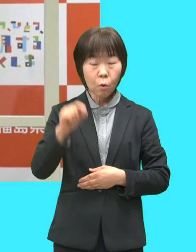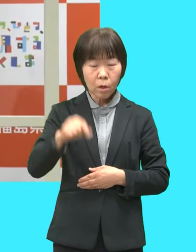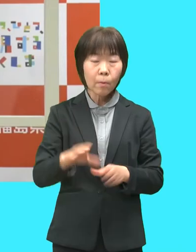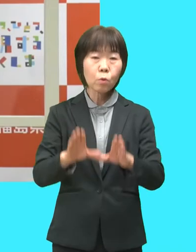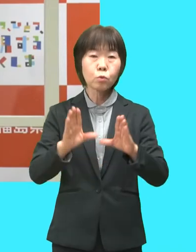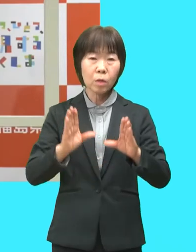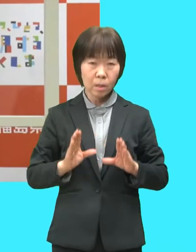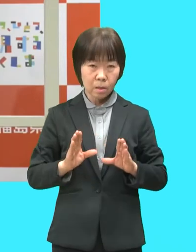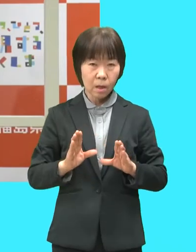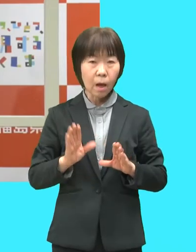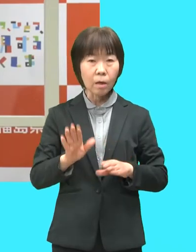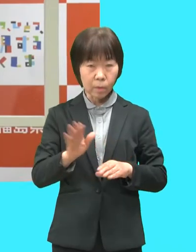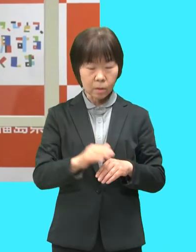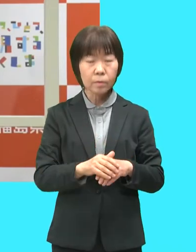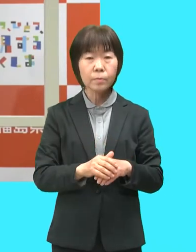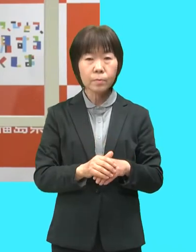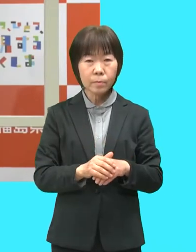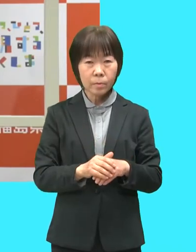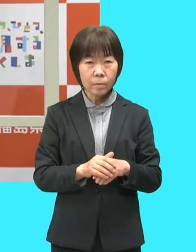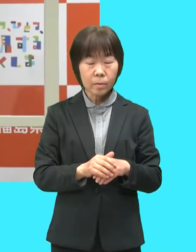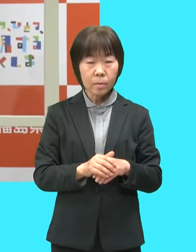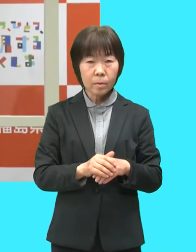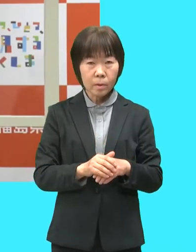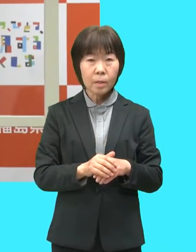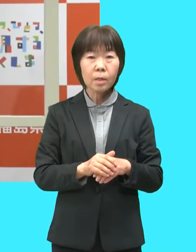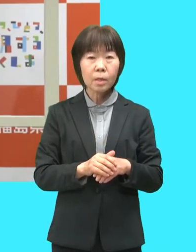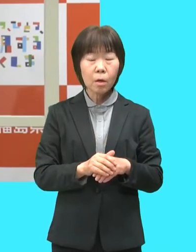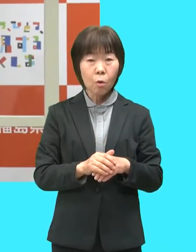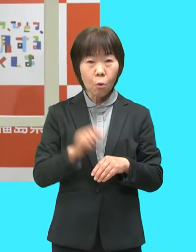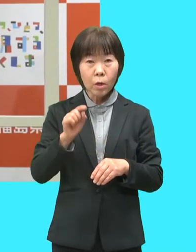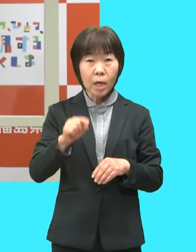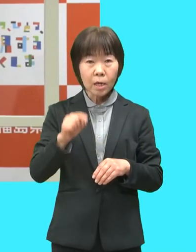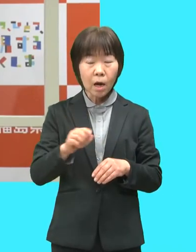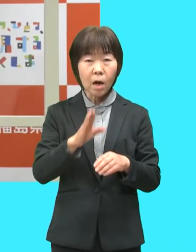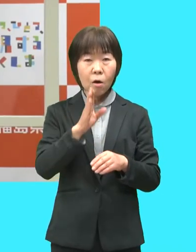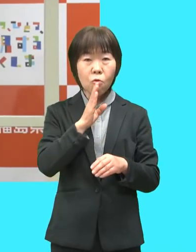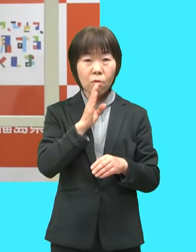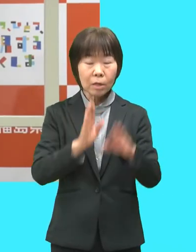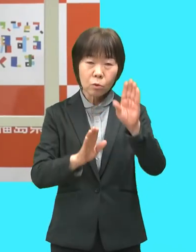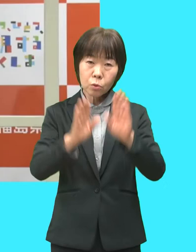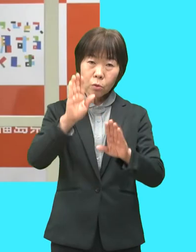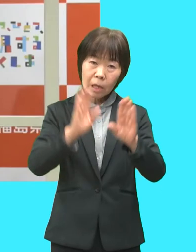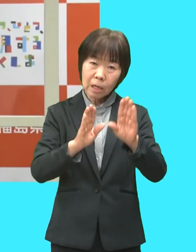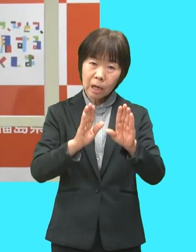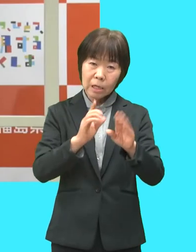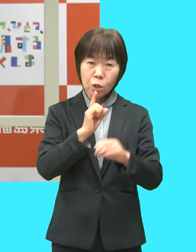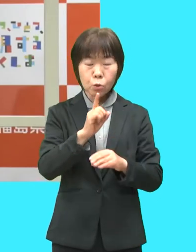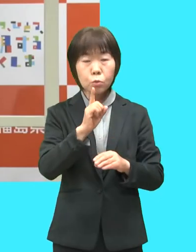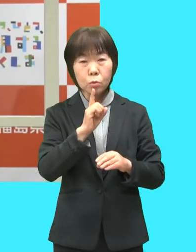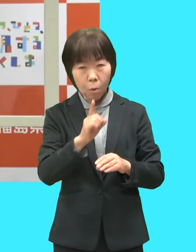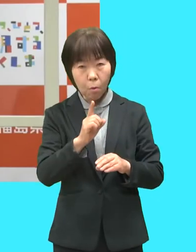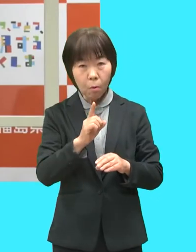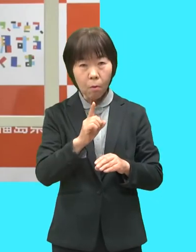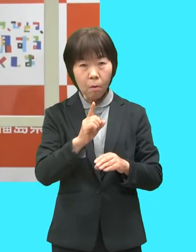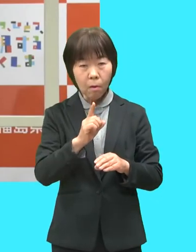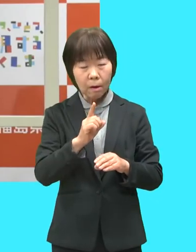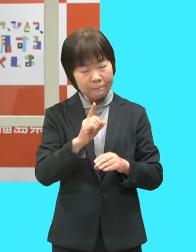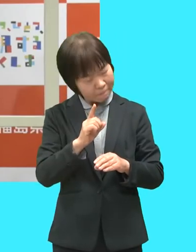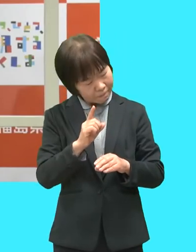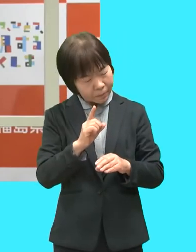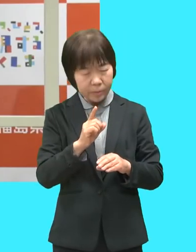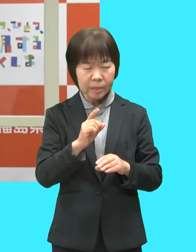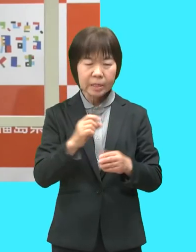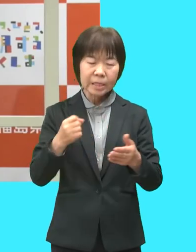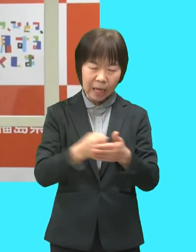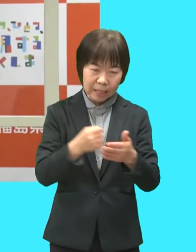にしているところでございます。ただやはりこれが本来の姿かというとやはり残念なところがあ